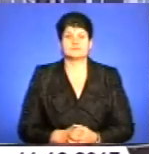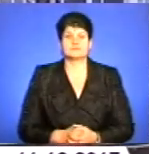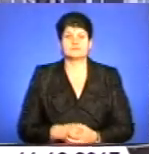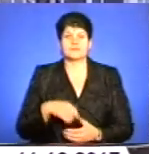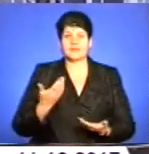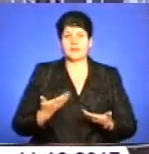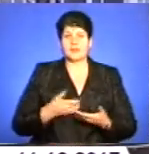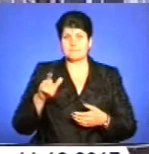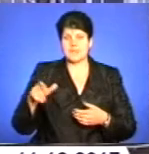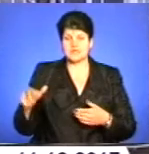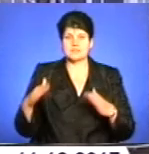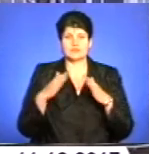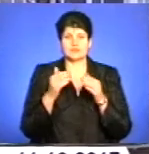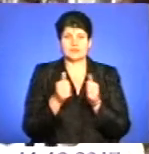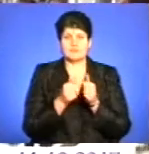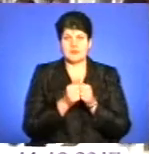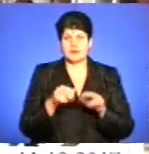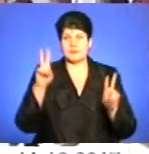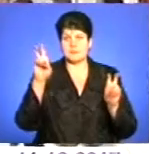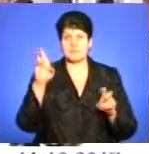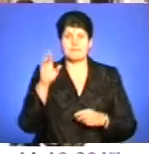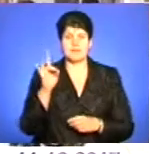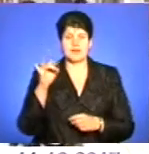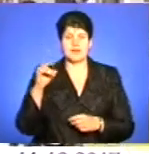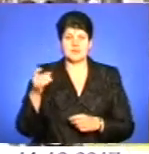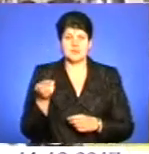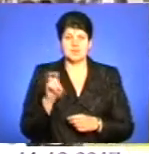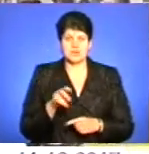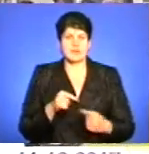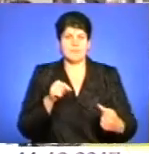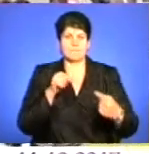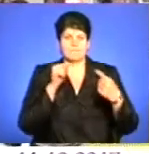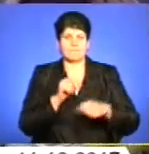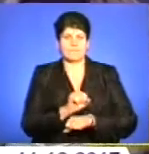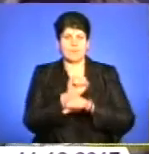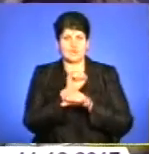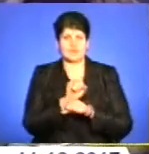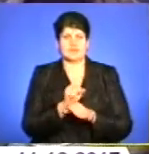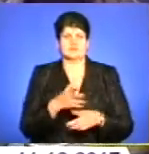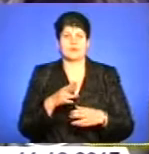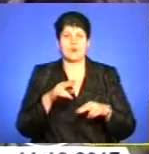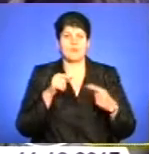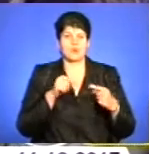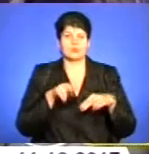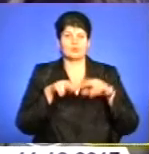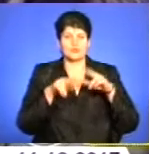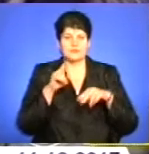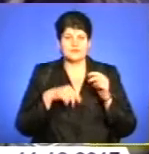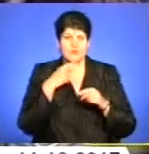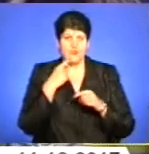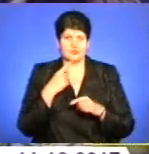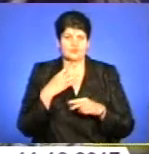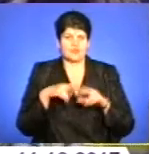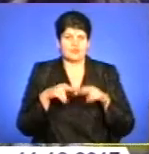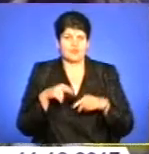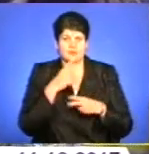Мешканці будинків, що поблизу Березолю, вкотре вийшли на протест проти будівництва на території Палацу культури. Люди кажуть, забудовник переходить усі